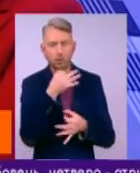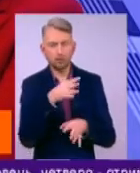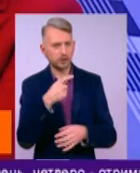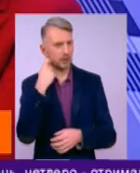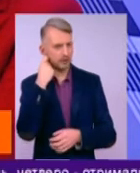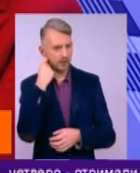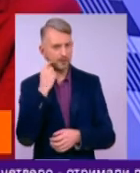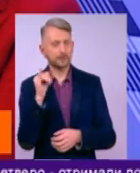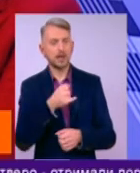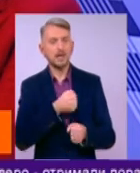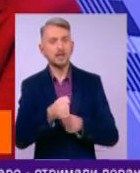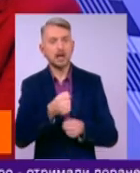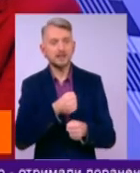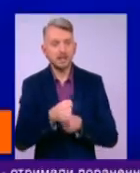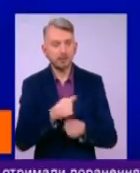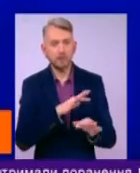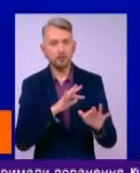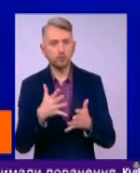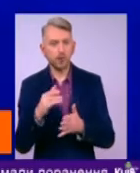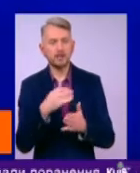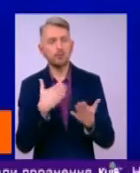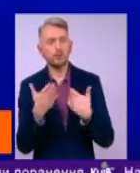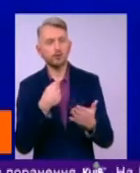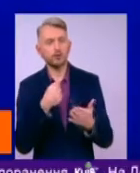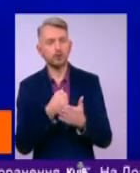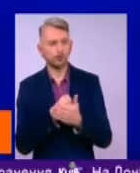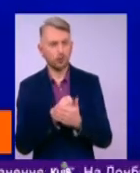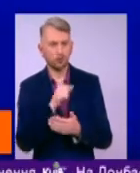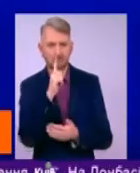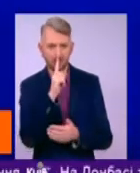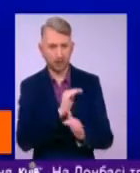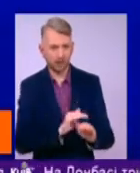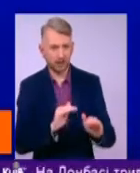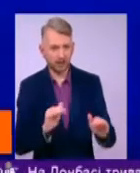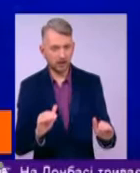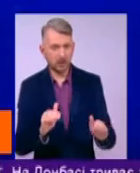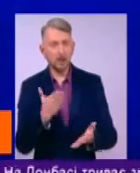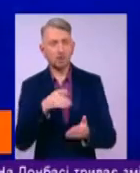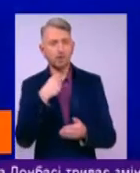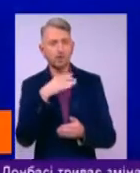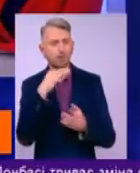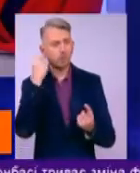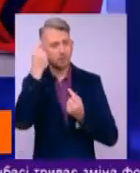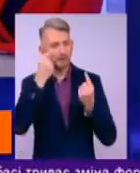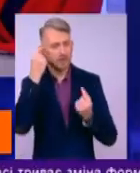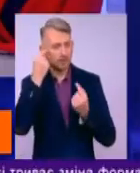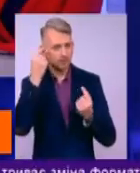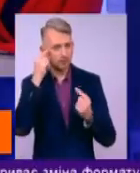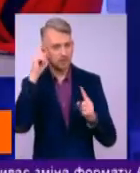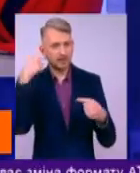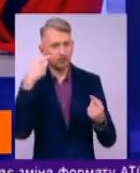вік. І насильство відбувається і по відношенню до малолітніх. Якщо ми говоримо про психічні розлади